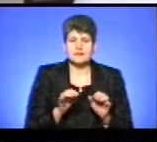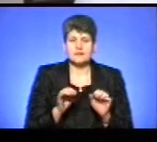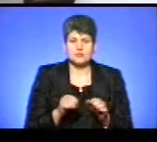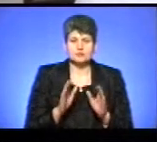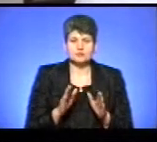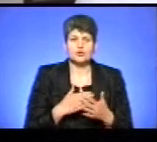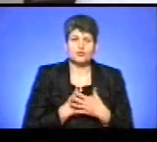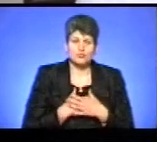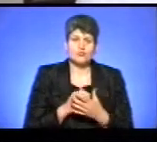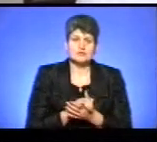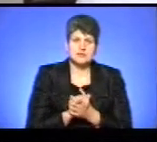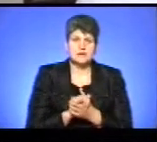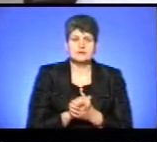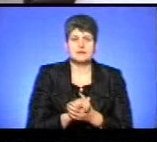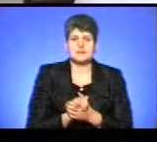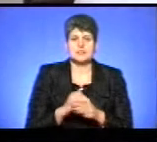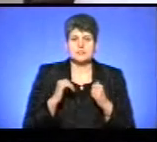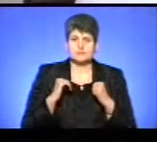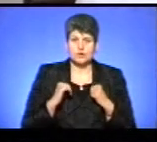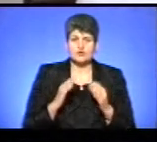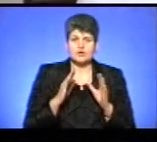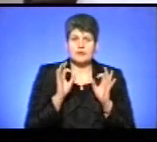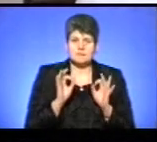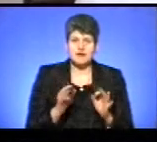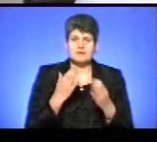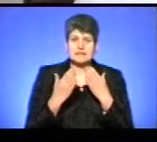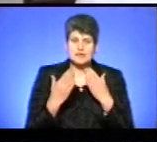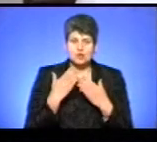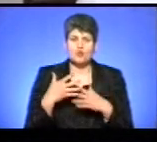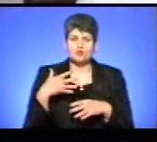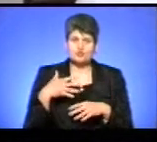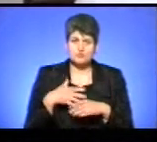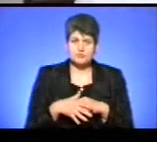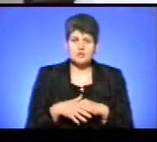може бути любов, злагода, мир, спокій, якщо є правильний діалог, яке є розуміння,